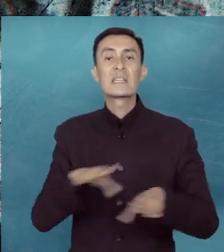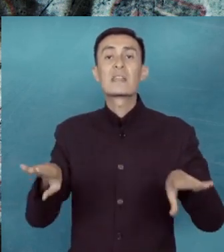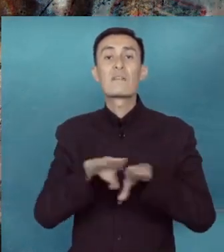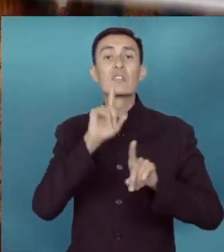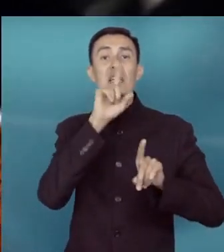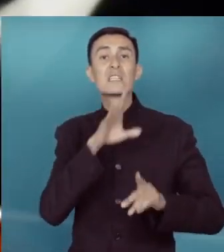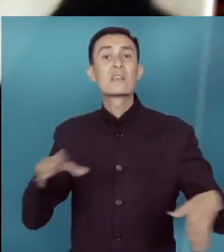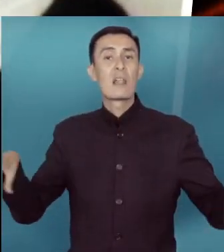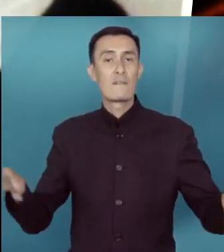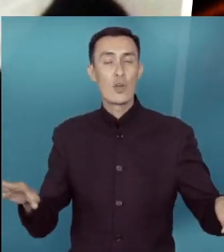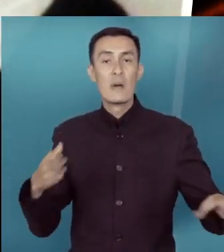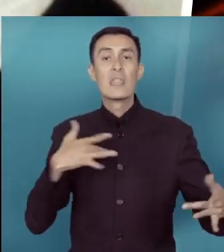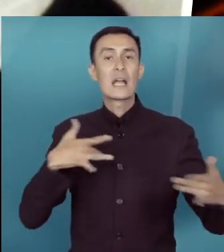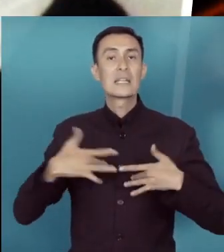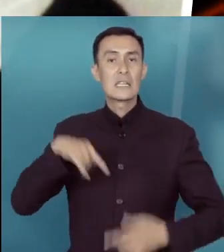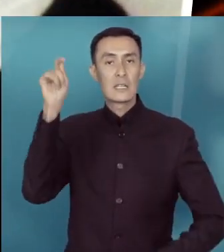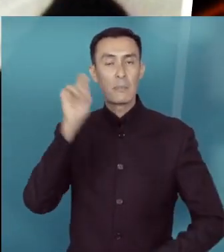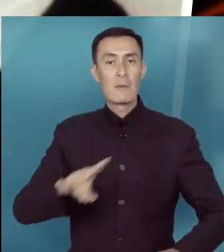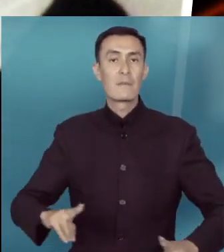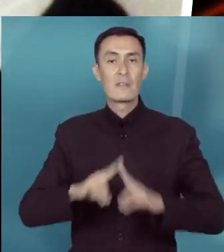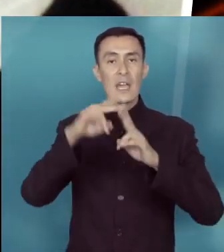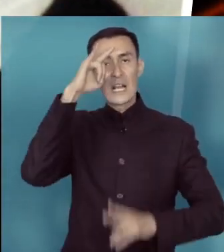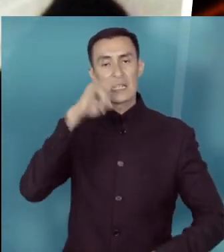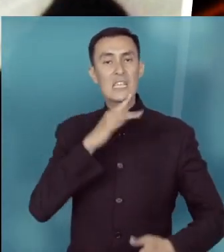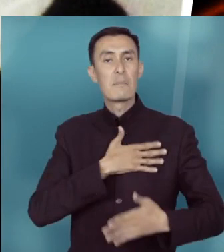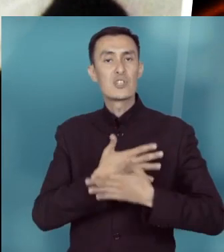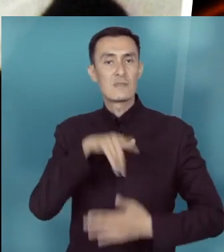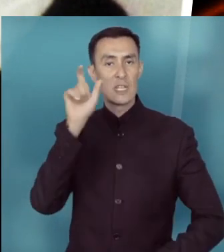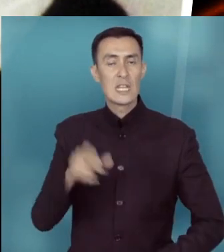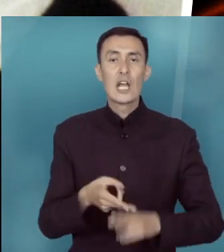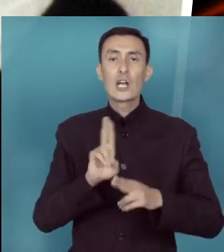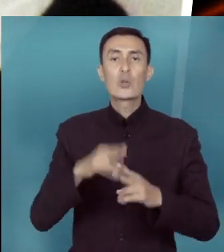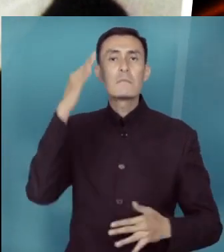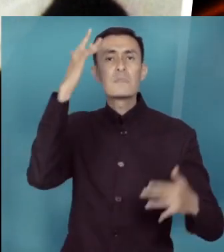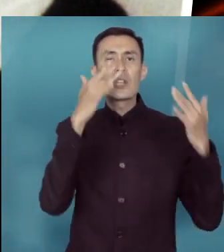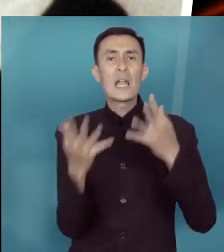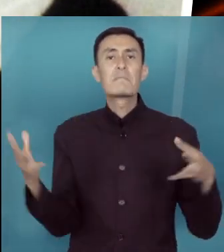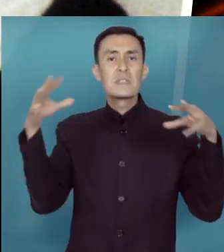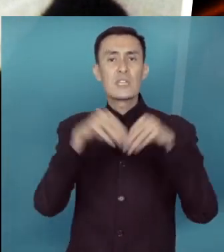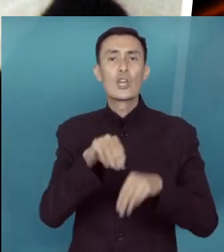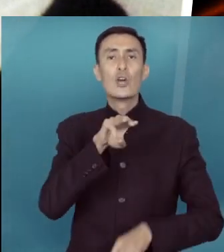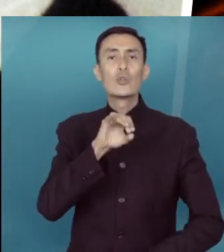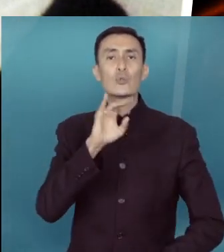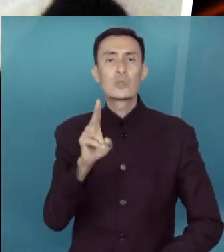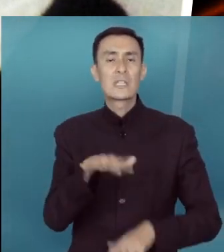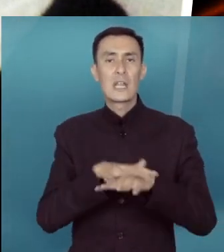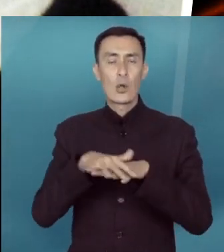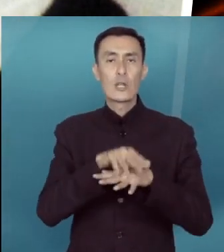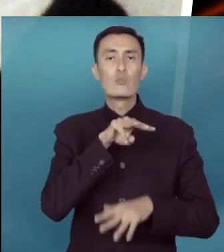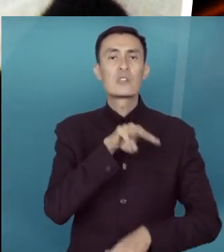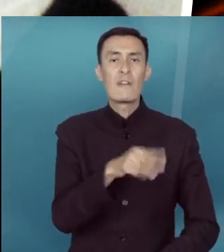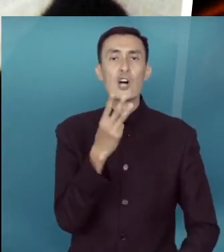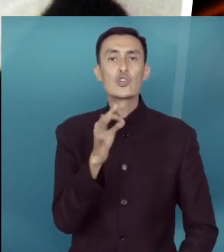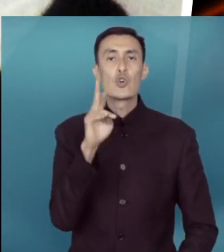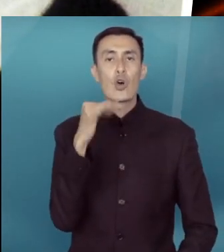певца сравнивают с соловьем». На концерт в Париж прибыл также и казахский общественный деятель, который мечтал объединить все тюркские народы